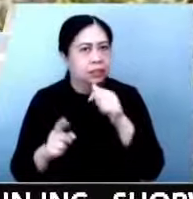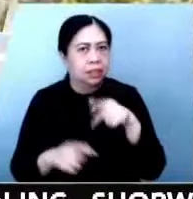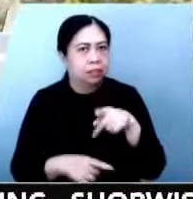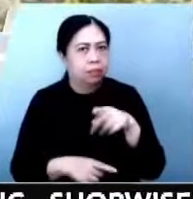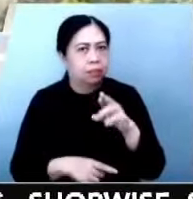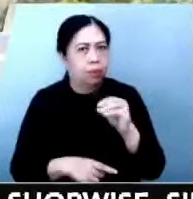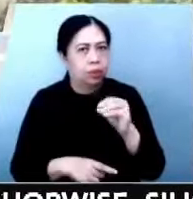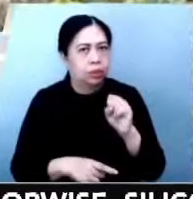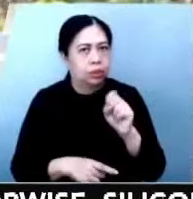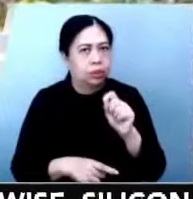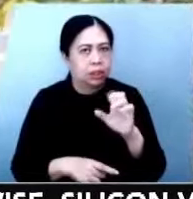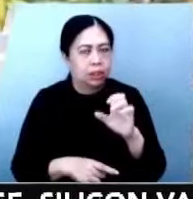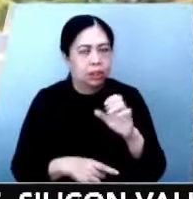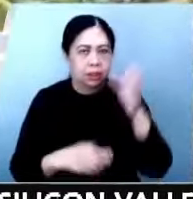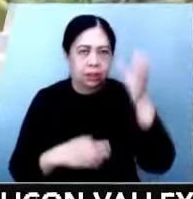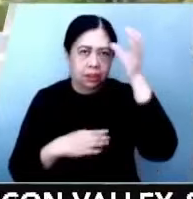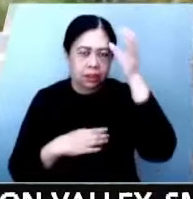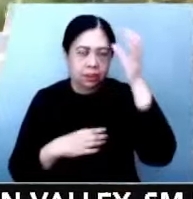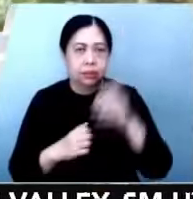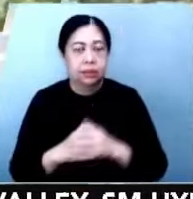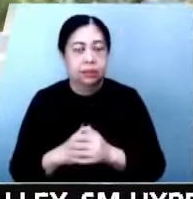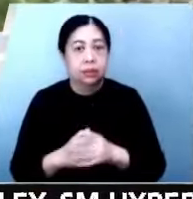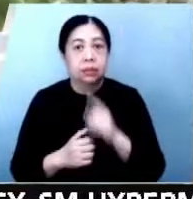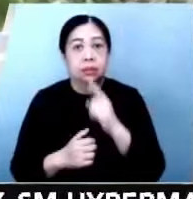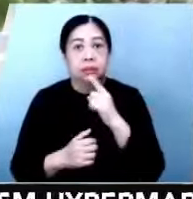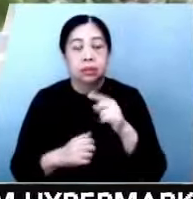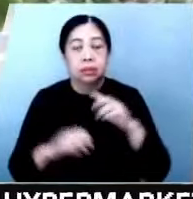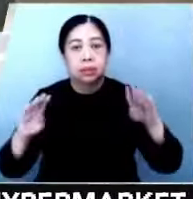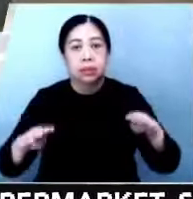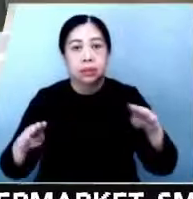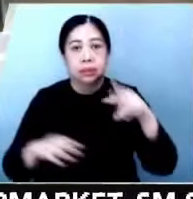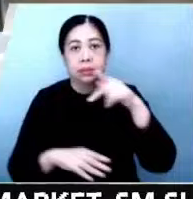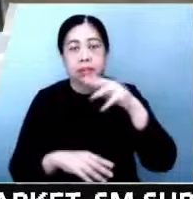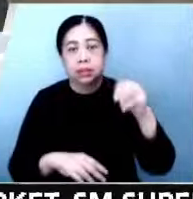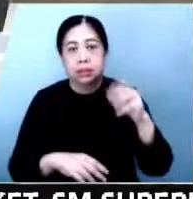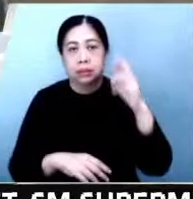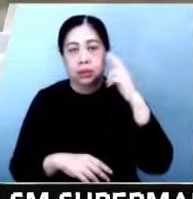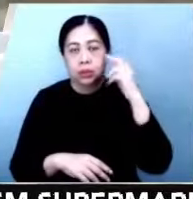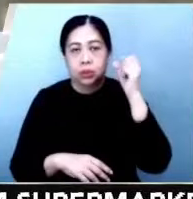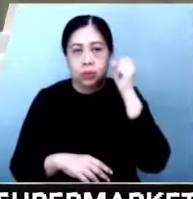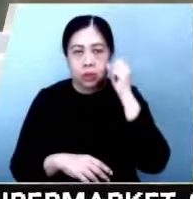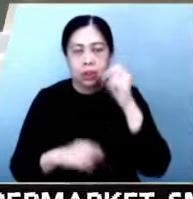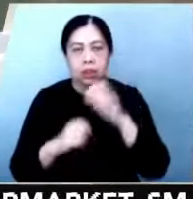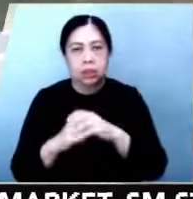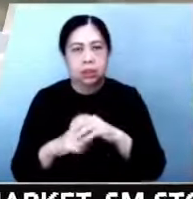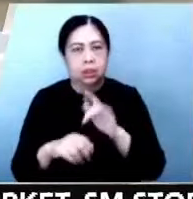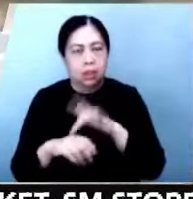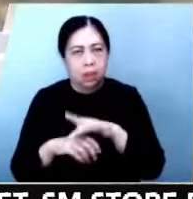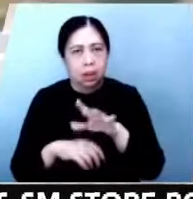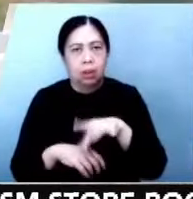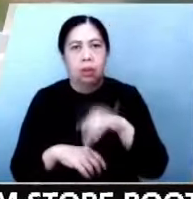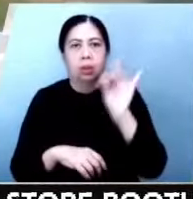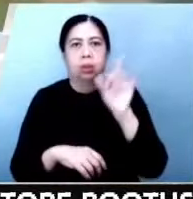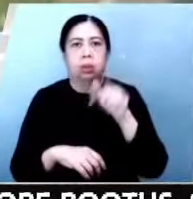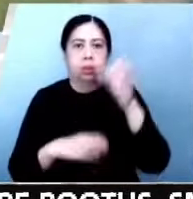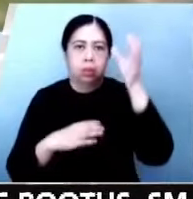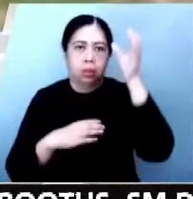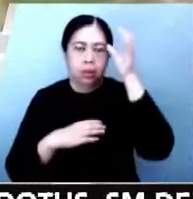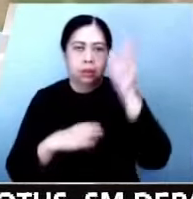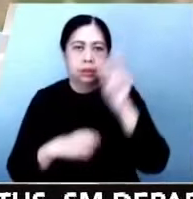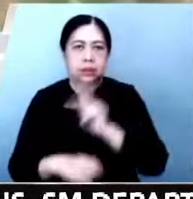sa isang royal source. Sabi naman ni British Prime Minister Rishi Sunak na maagang na-diagnose ang cancer ni King